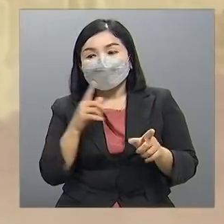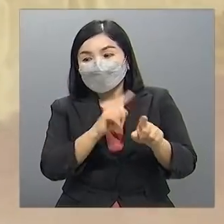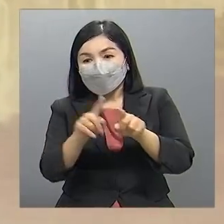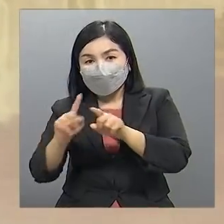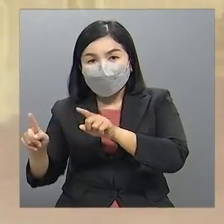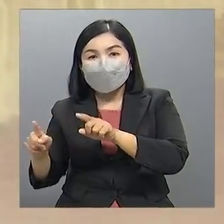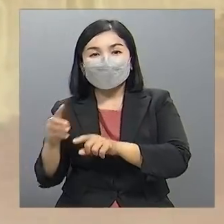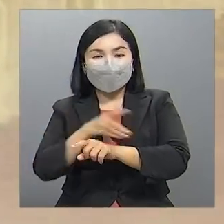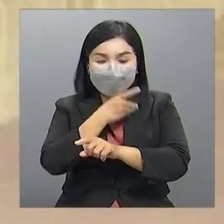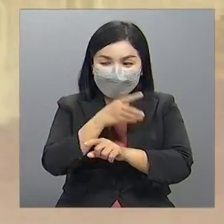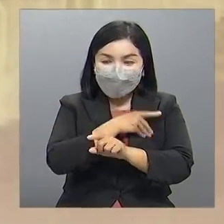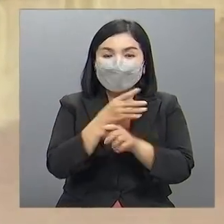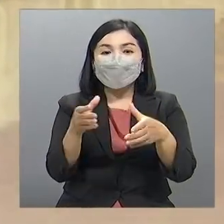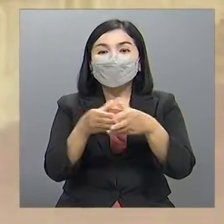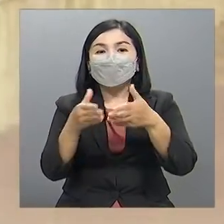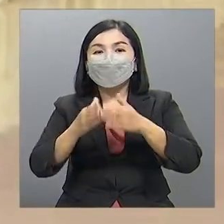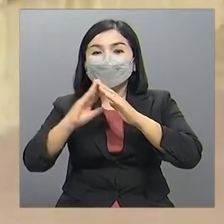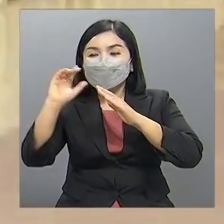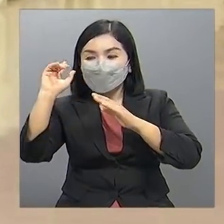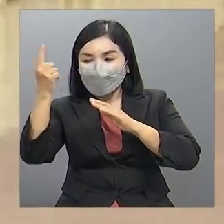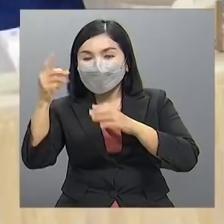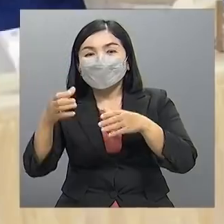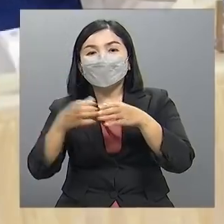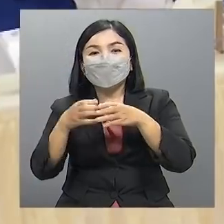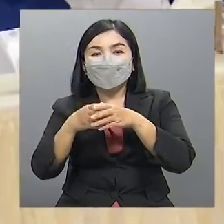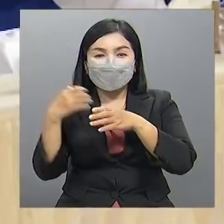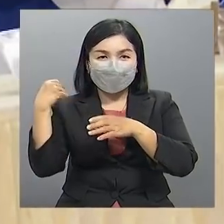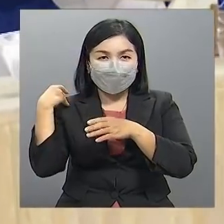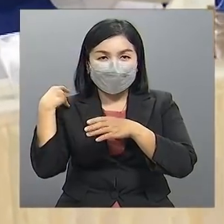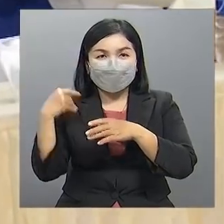ดีกับการดำเนินกิจกรรมของพักเศรษฐกิจไทยด้วยค่ะ